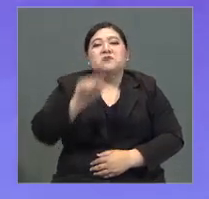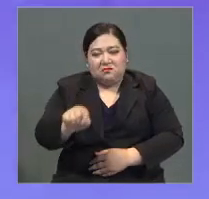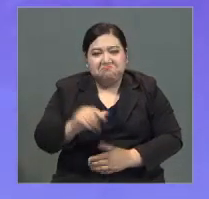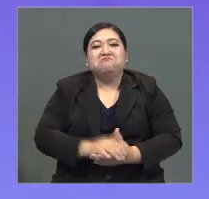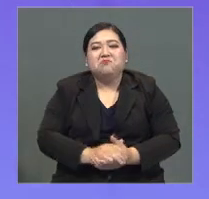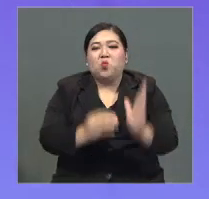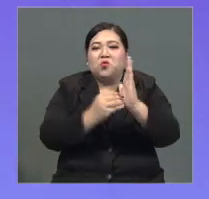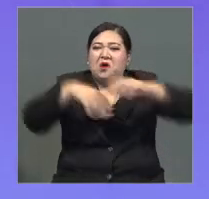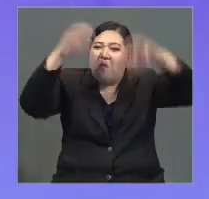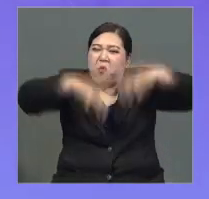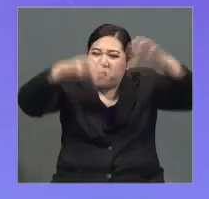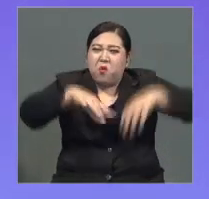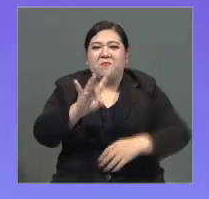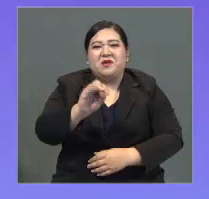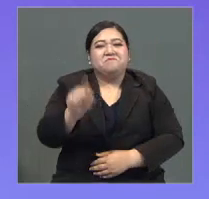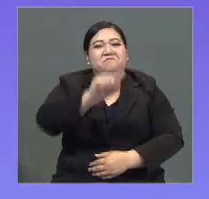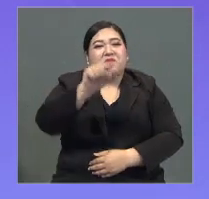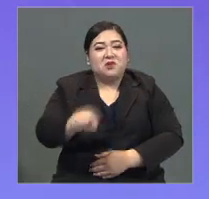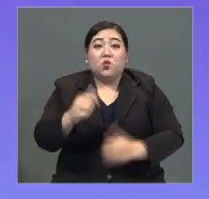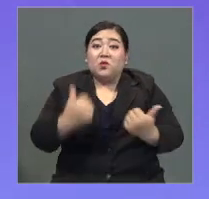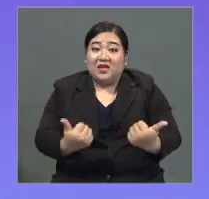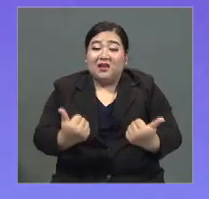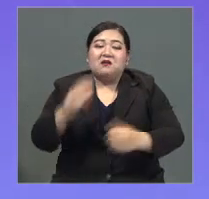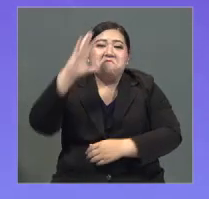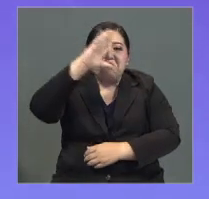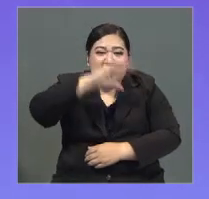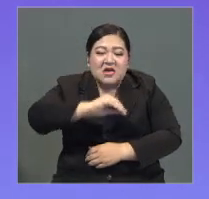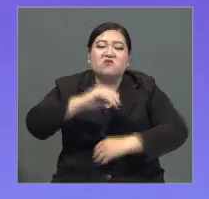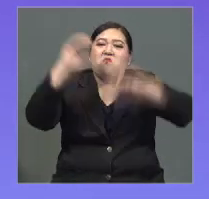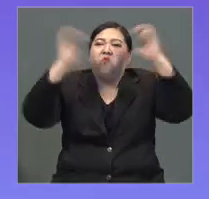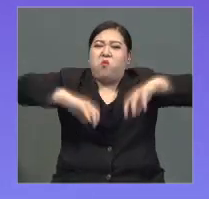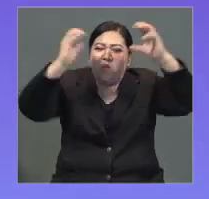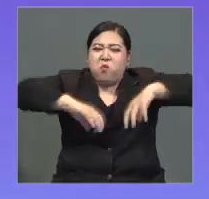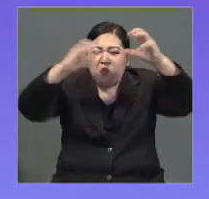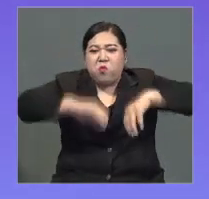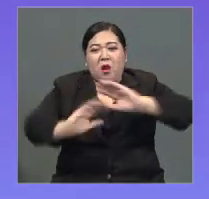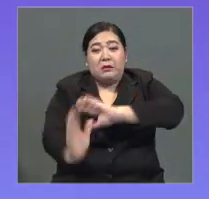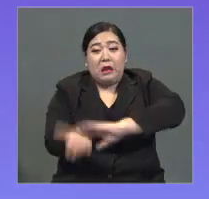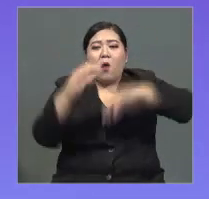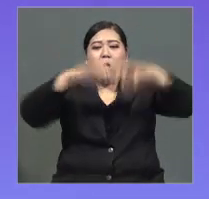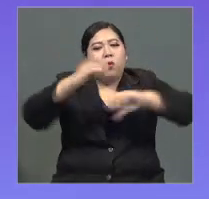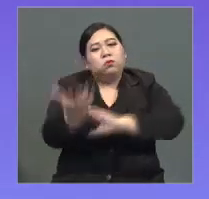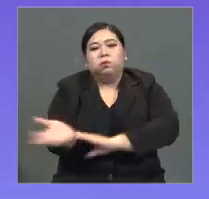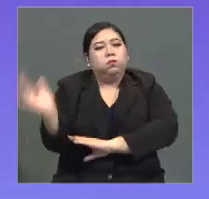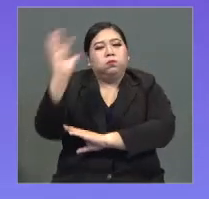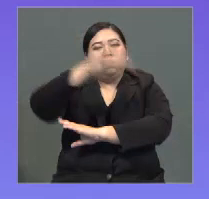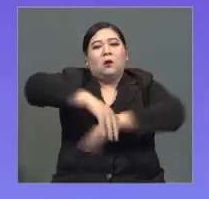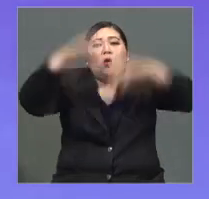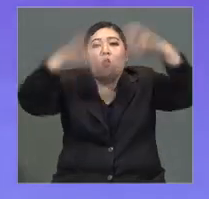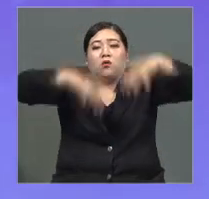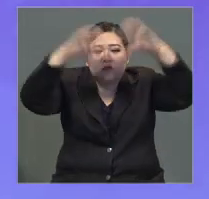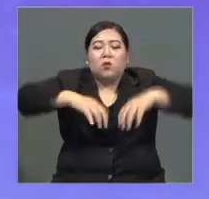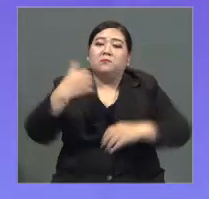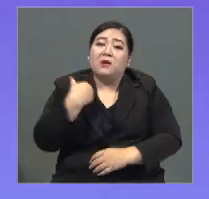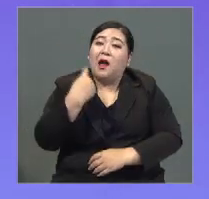80% ของกรุงเทศมหาหะครวันนี้จะมีฝนคตั้แอนชวfunctionทผ่านมาแล้วแล้็จะยาวจนถึงวันนี้ตลอดทั้งวันนะครัเพาจะเลาใ